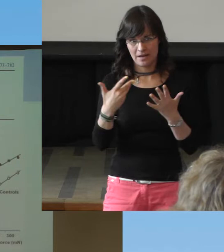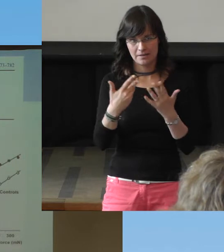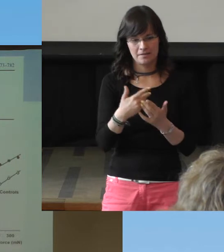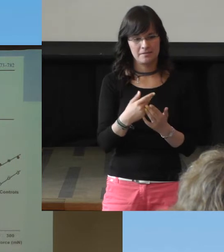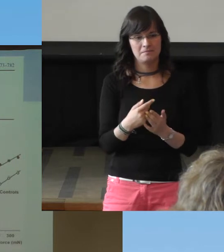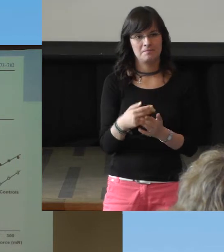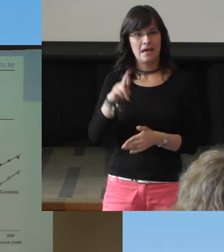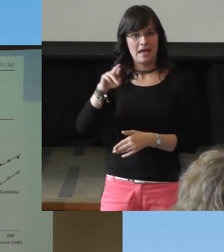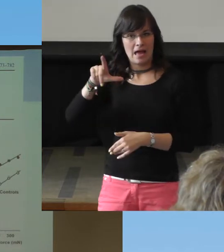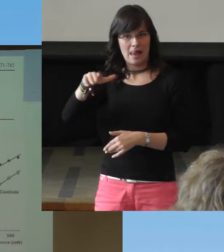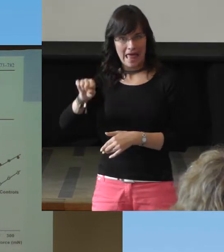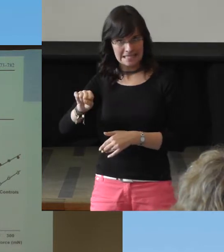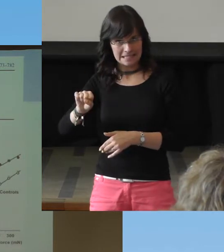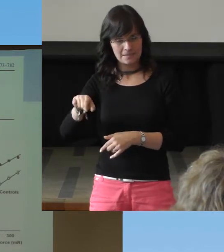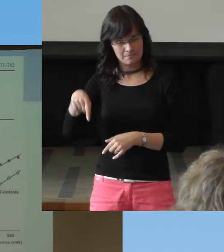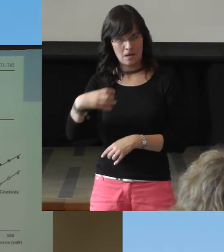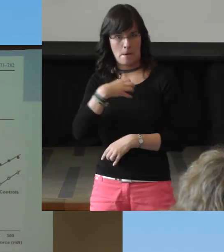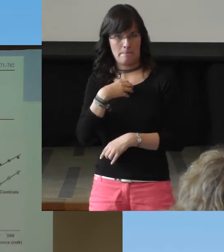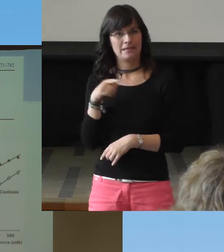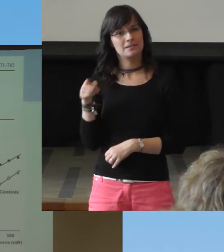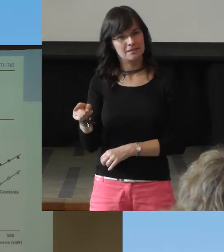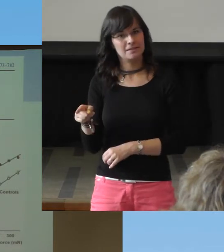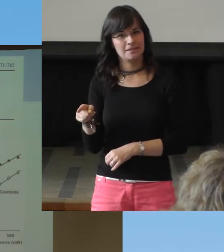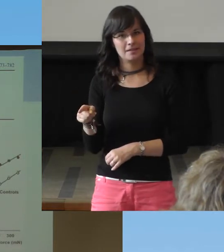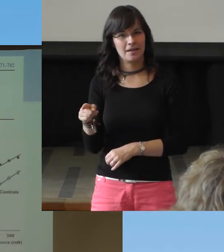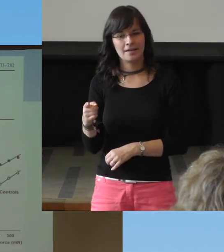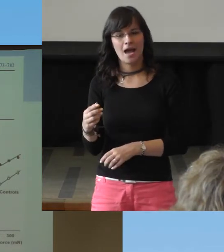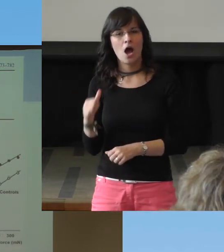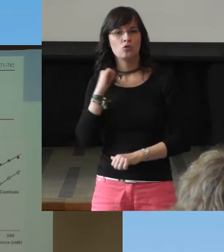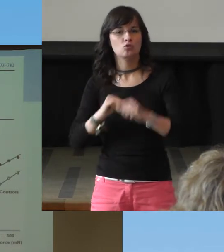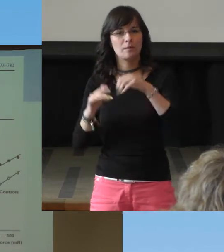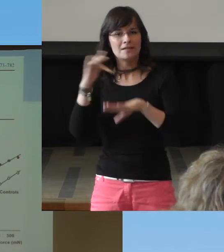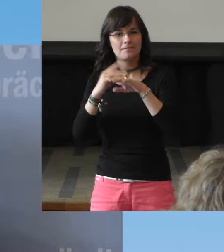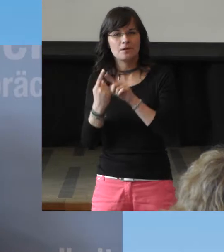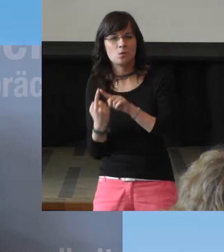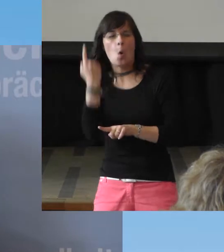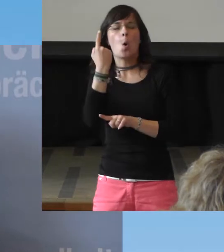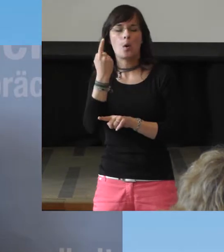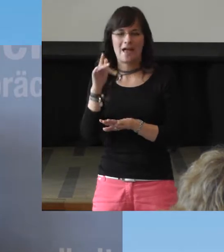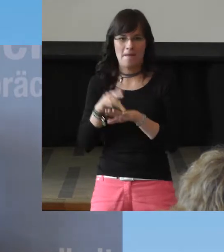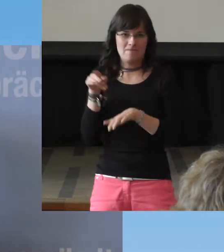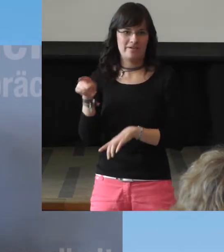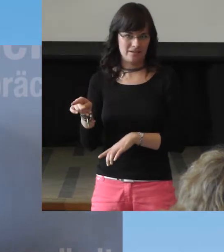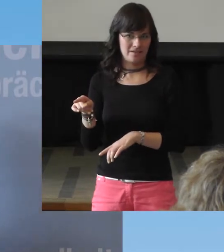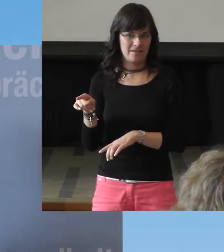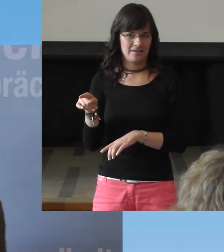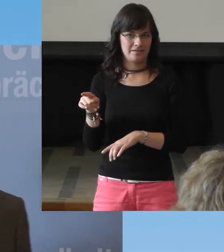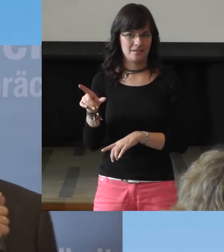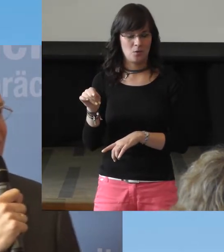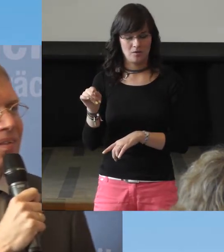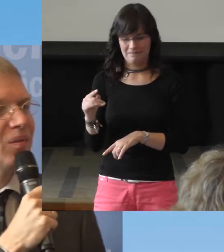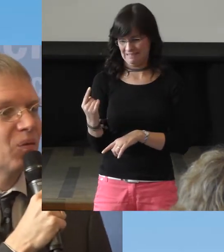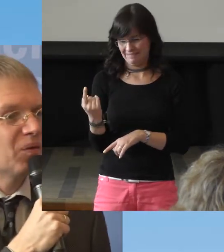vor allen Dingen eine erhöhte Schmerzempfinden haben. Das sehen wir vor allen Dingen, wenn wir solche